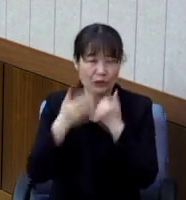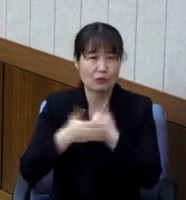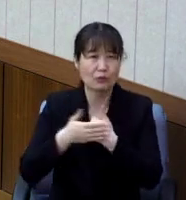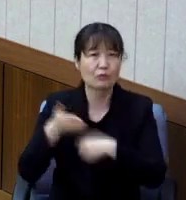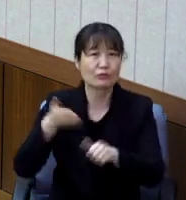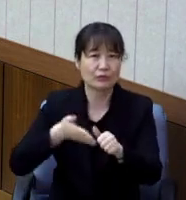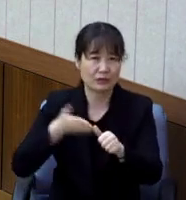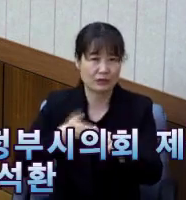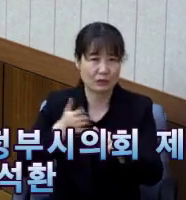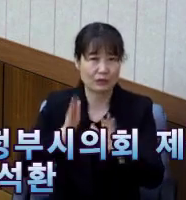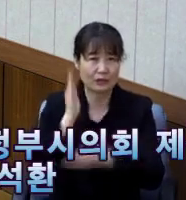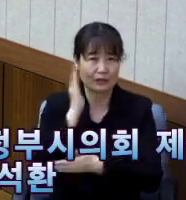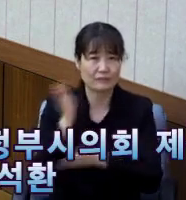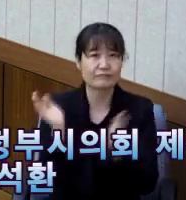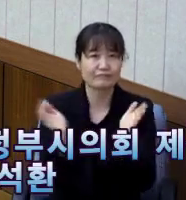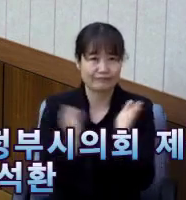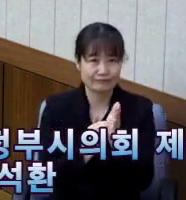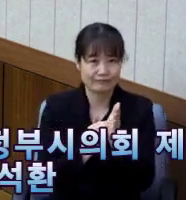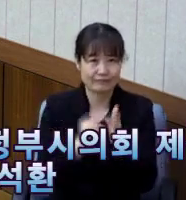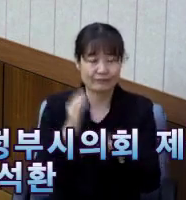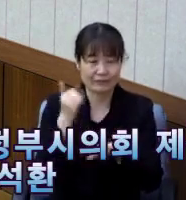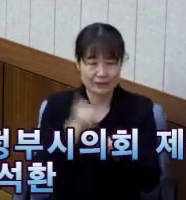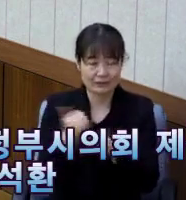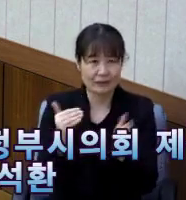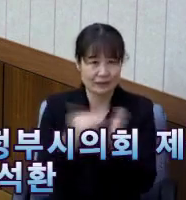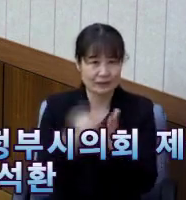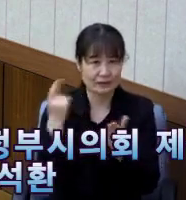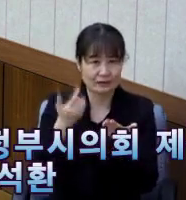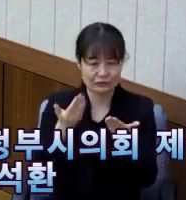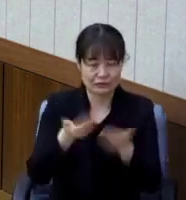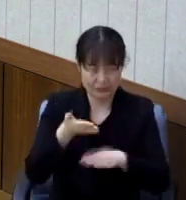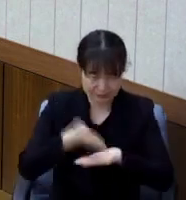부탁드리며 발언을 마치겠습니다. 끝까지 경청해 주셔서 감사합니다.